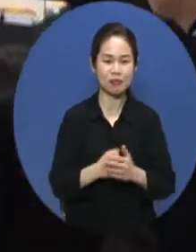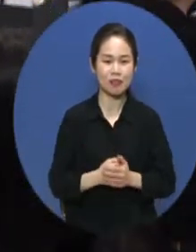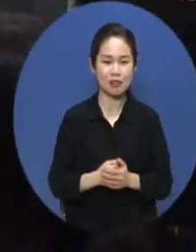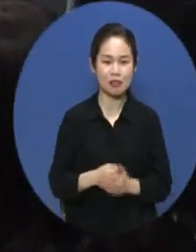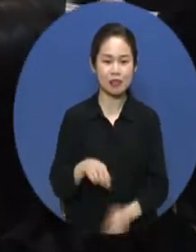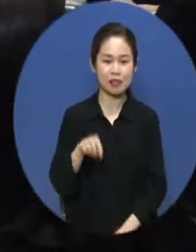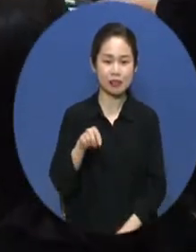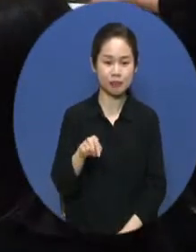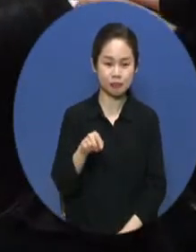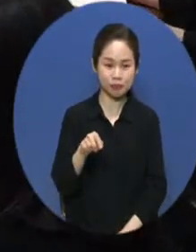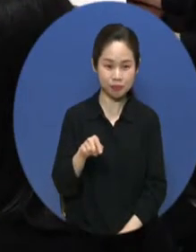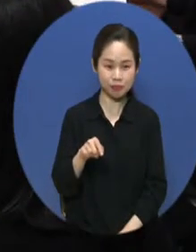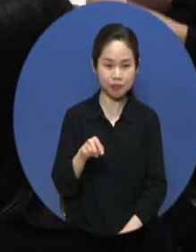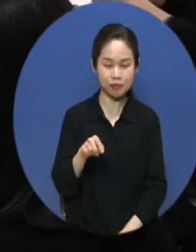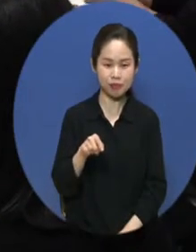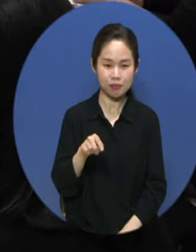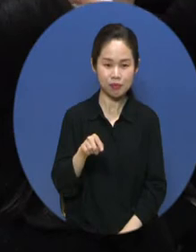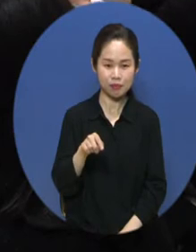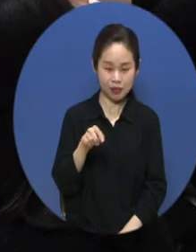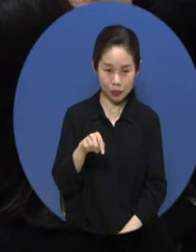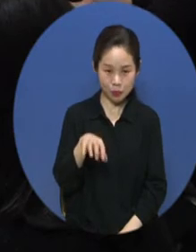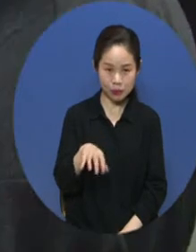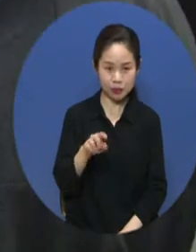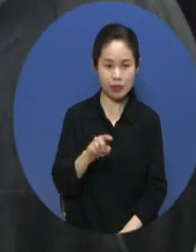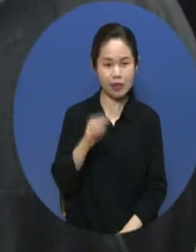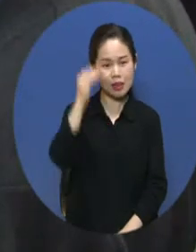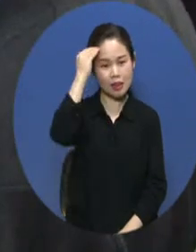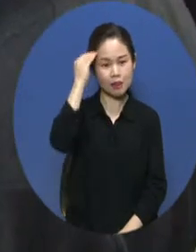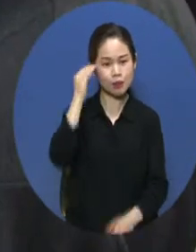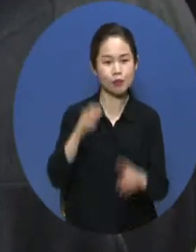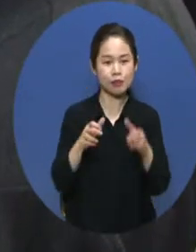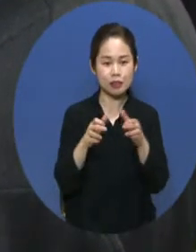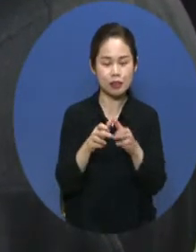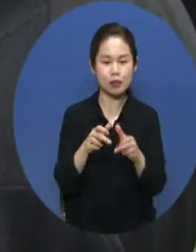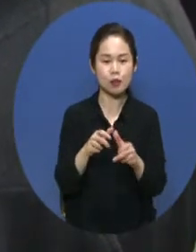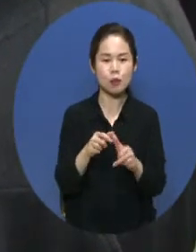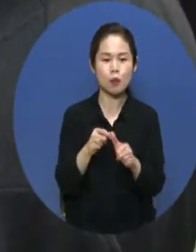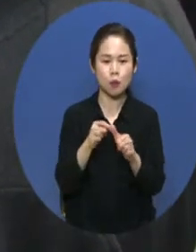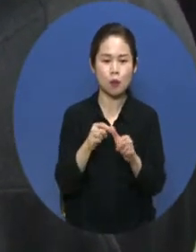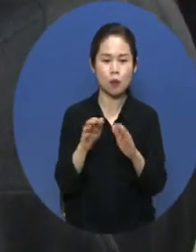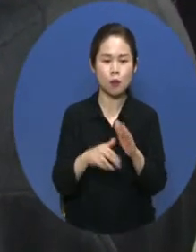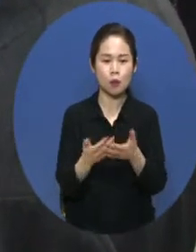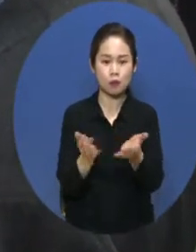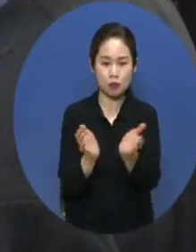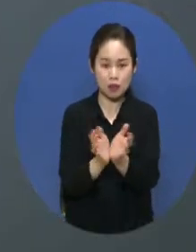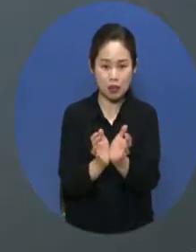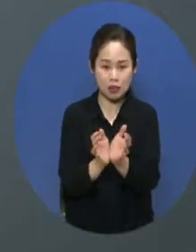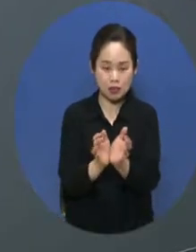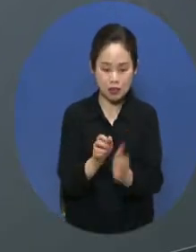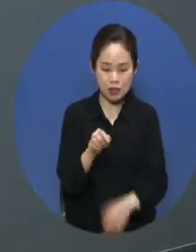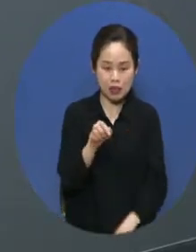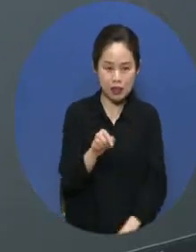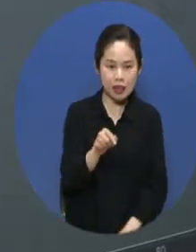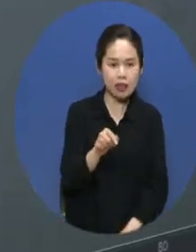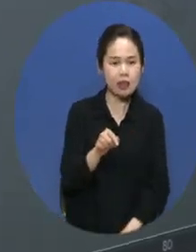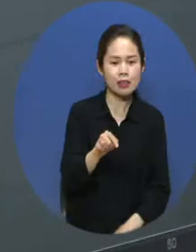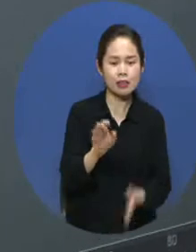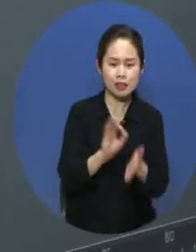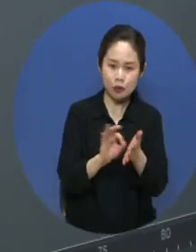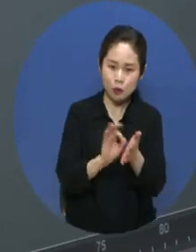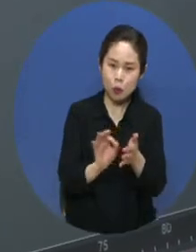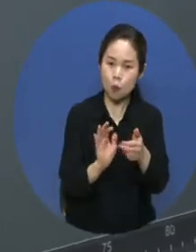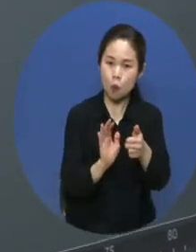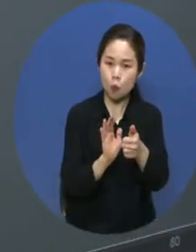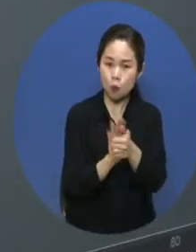그립플레이의 플레이그립은 한국 장애인 고용공단의 상용 보조 공학기기로 선정되기도 했는데요.